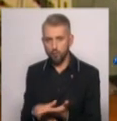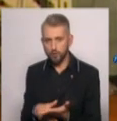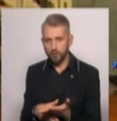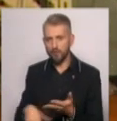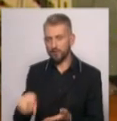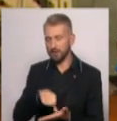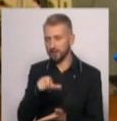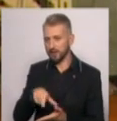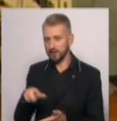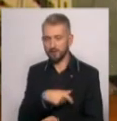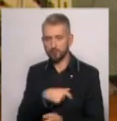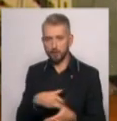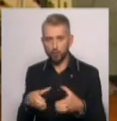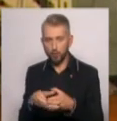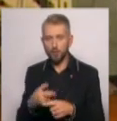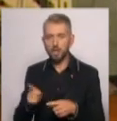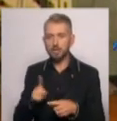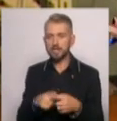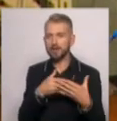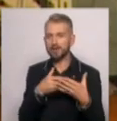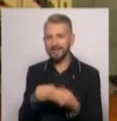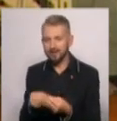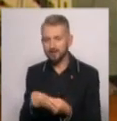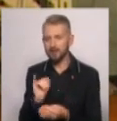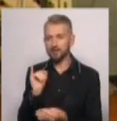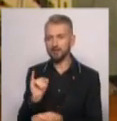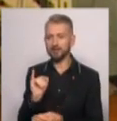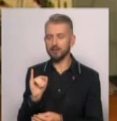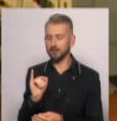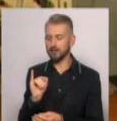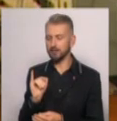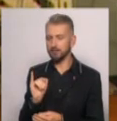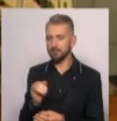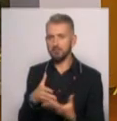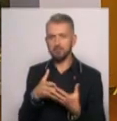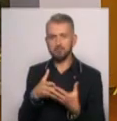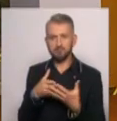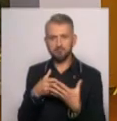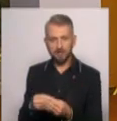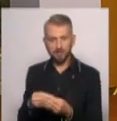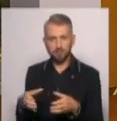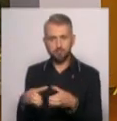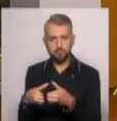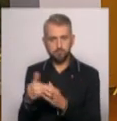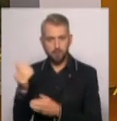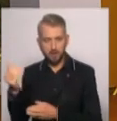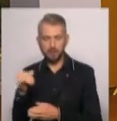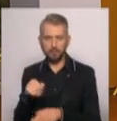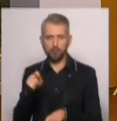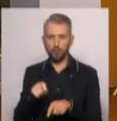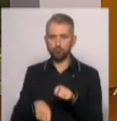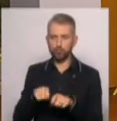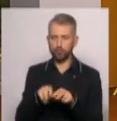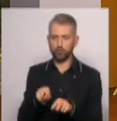всіх представників депутатської групи – це тиск і партії та контролюючих нардепів. Ну так, якщо говорити